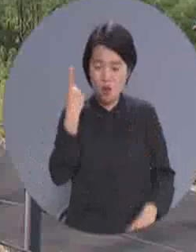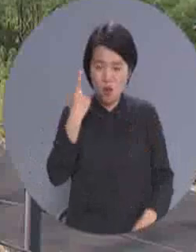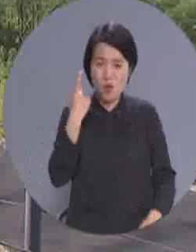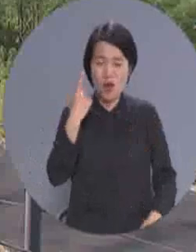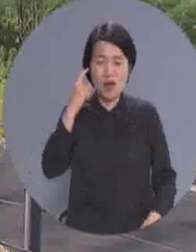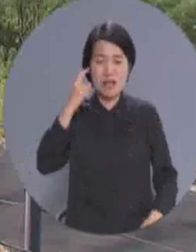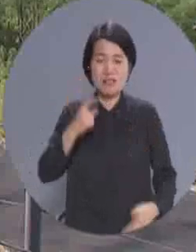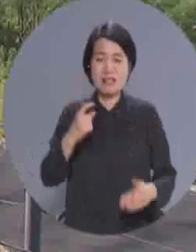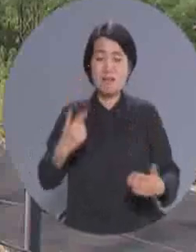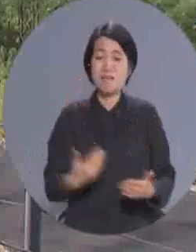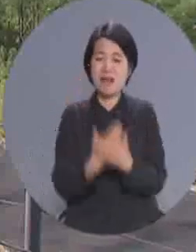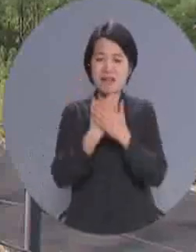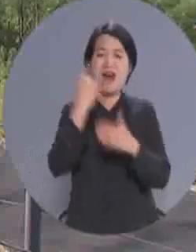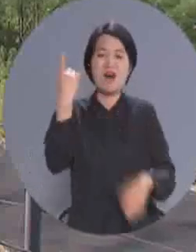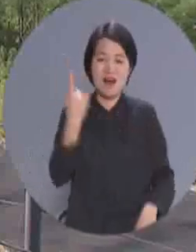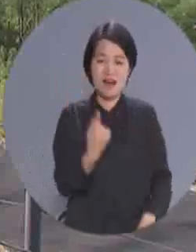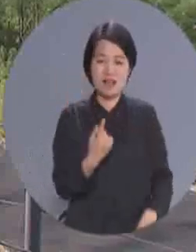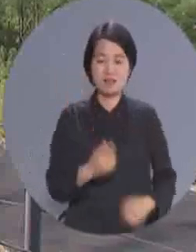있습니다 MBC 뉴스 김입니다